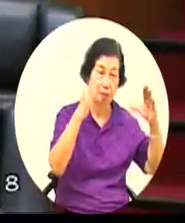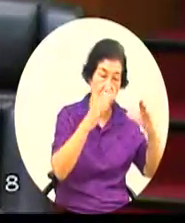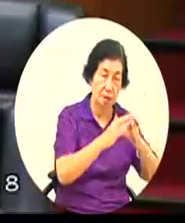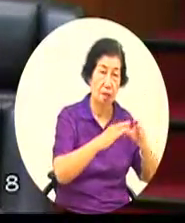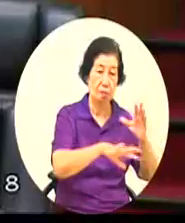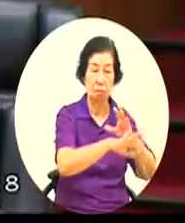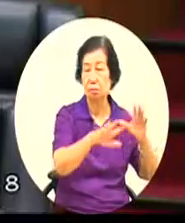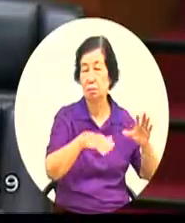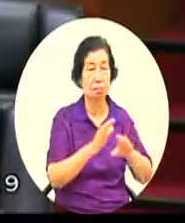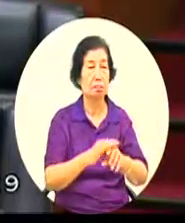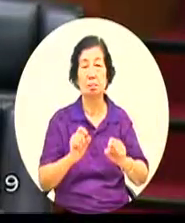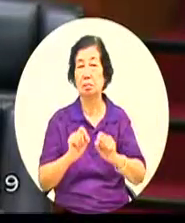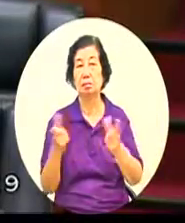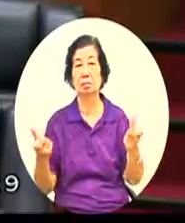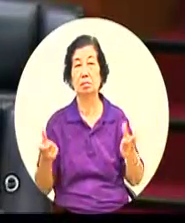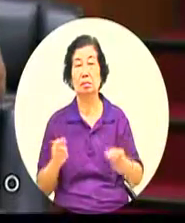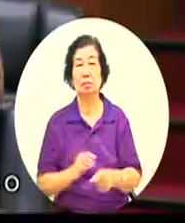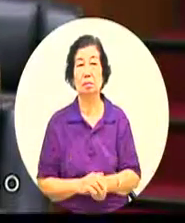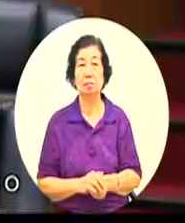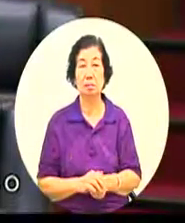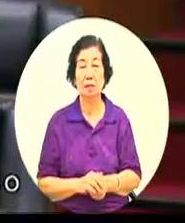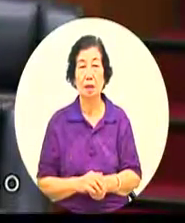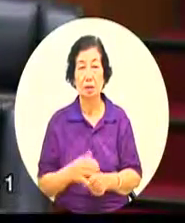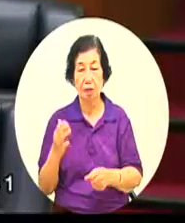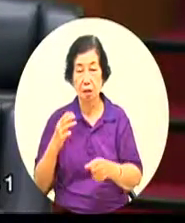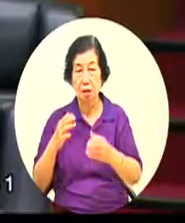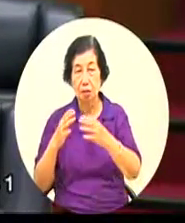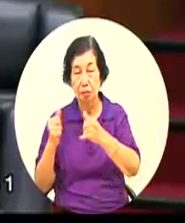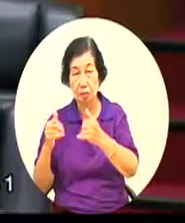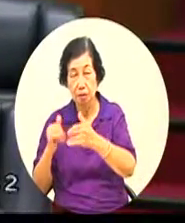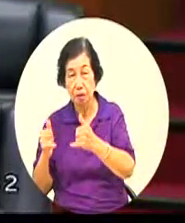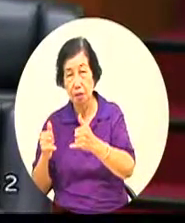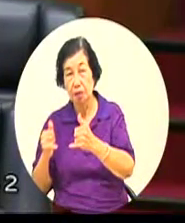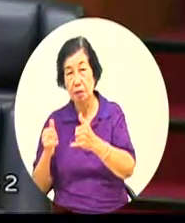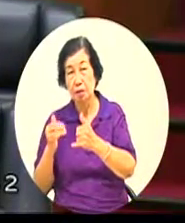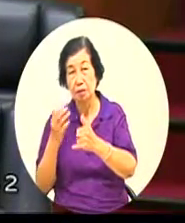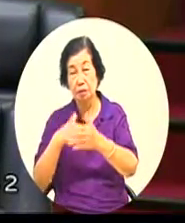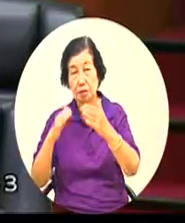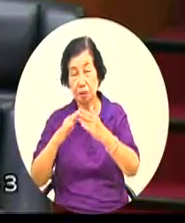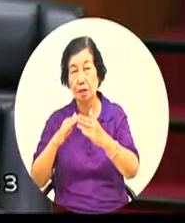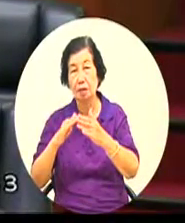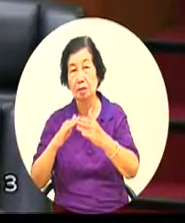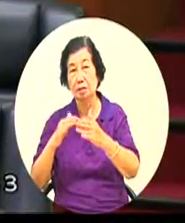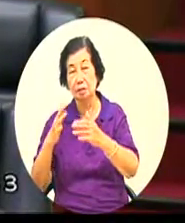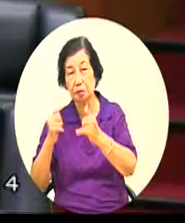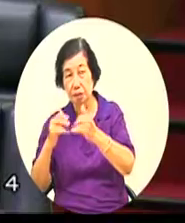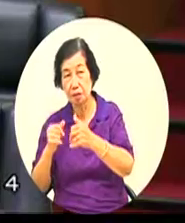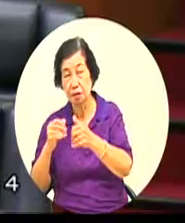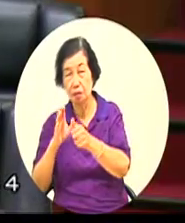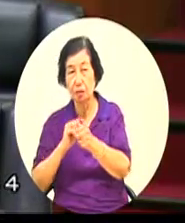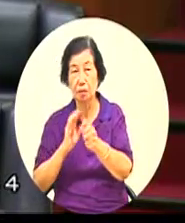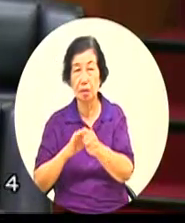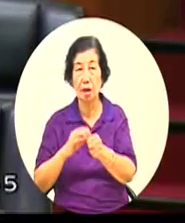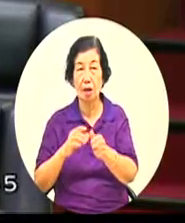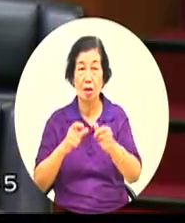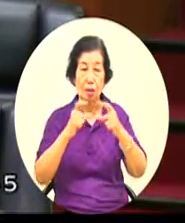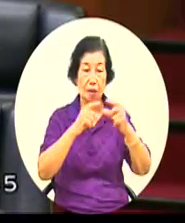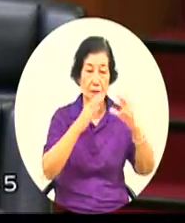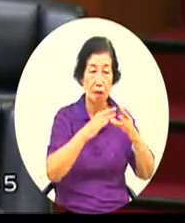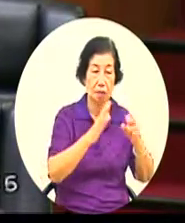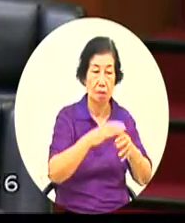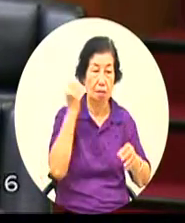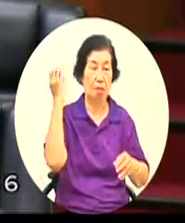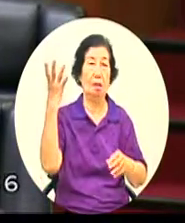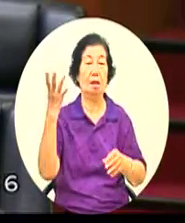是可能就忘记了哈。所以我这边要提的就是说，是不是我们教育局规划在母语教学的部